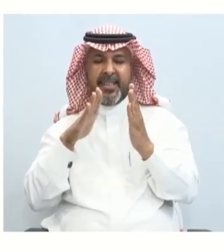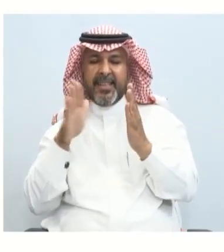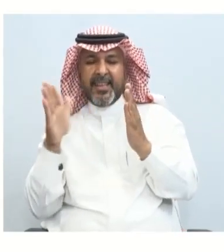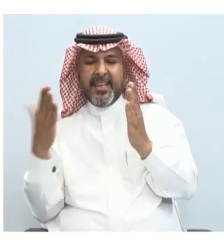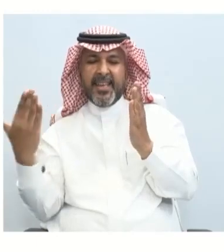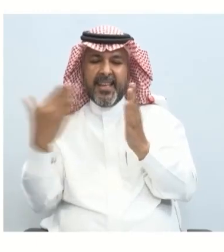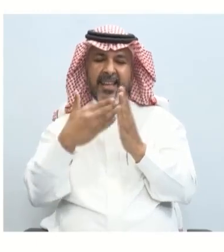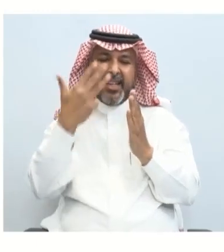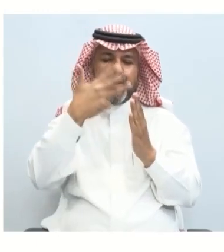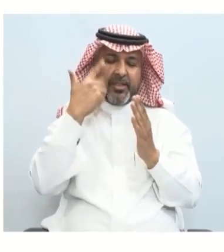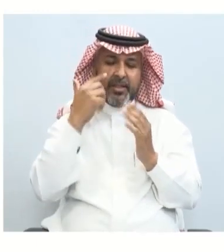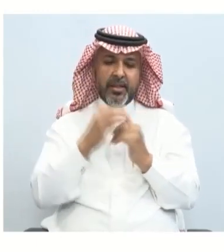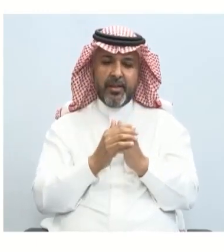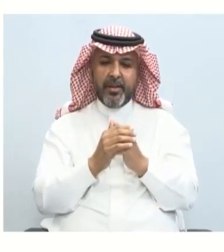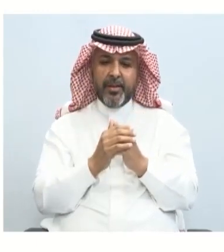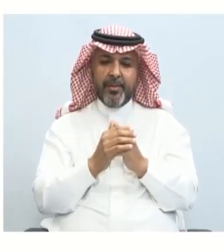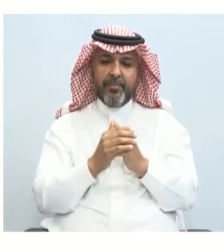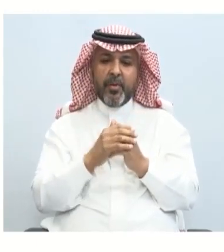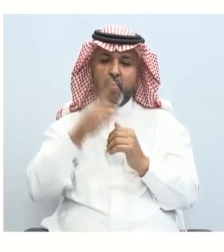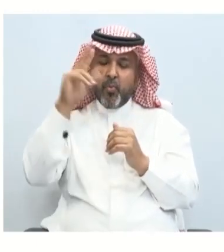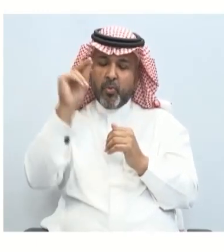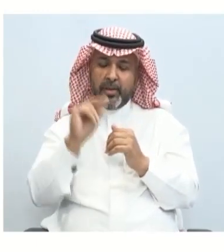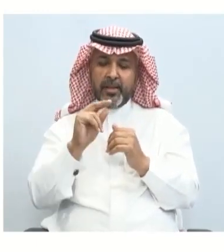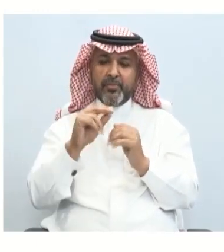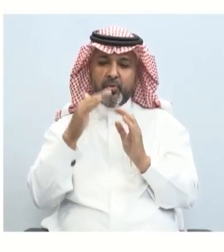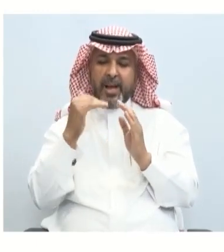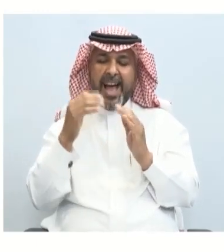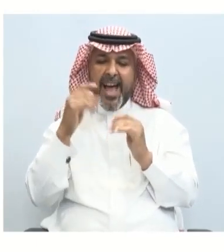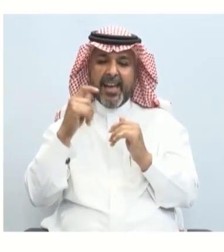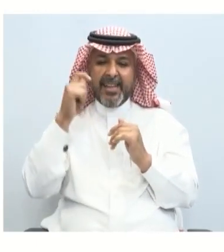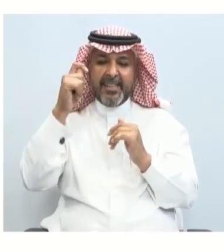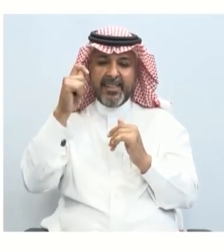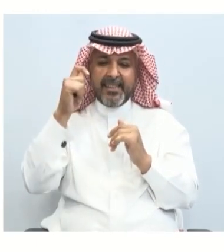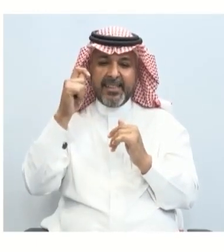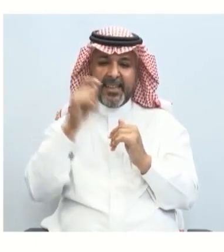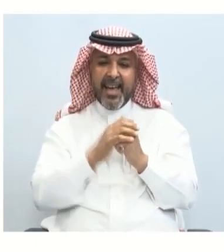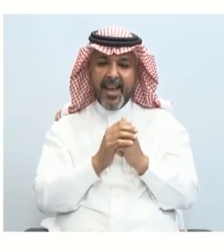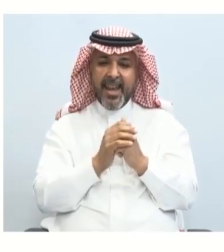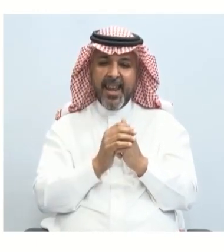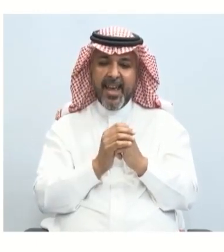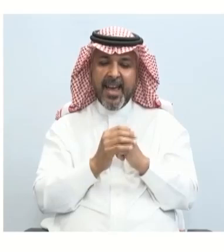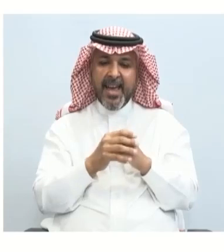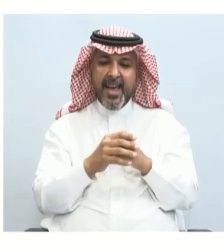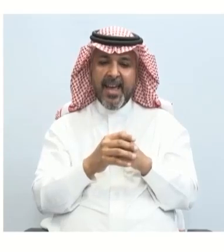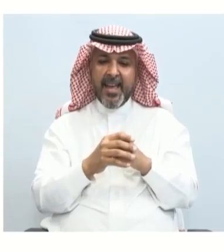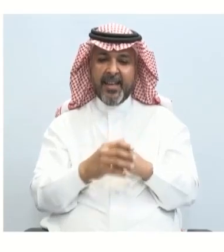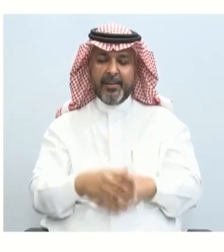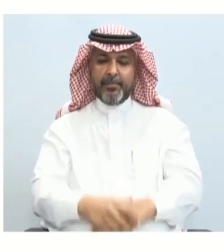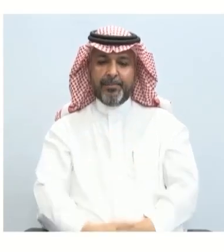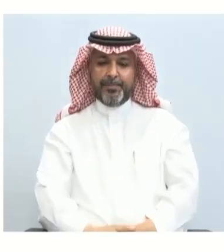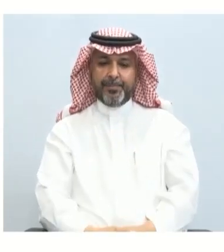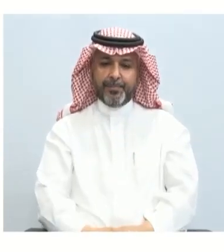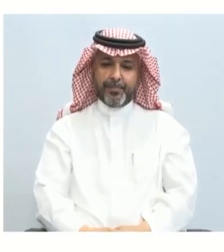من الصفر الى 180 يعني هذه بالنسبه للراديان بنقول من باي سالب باي على 2 الى موجب باي على 2